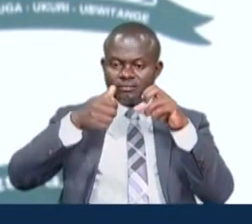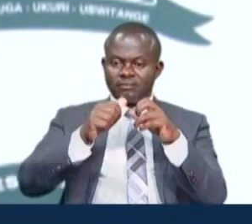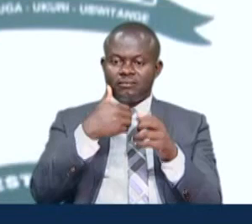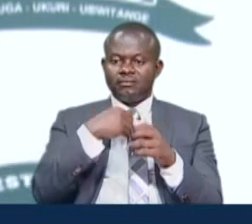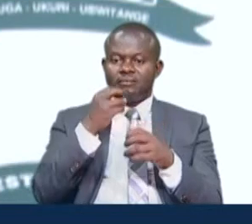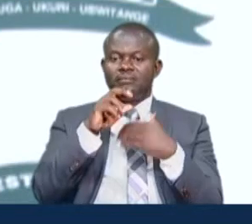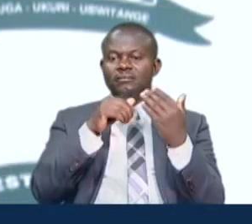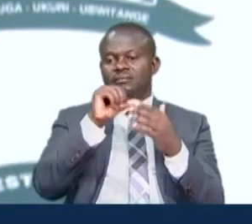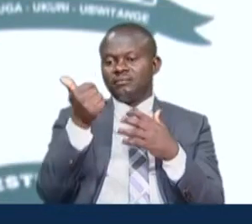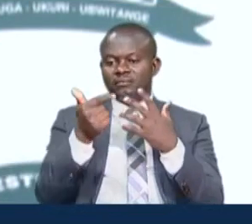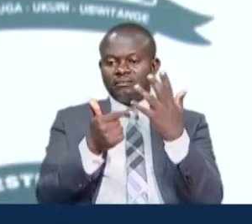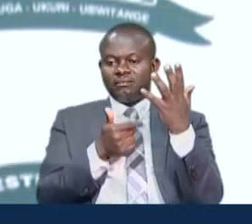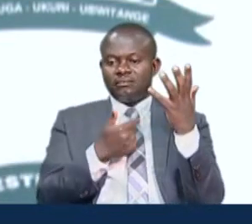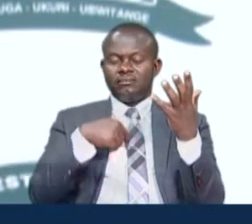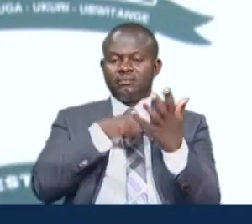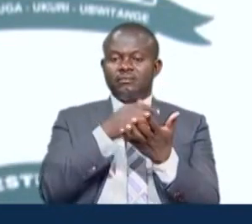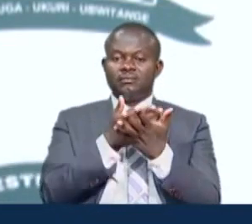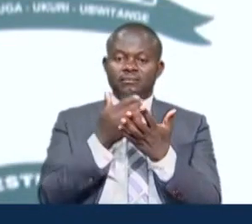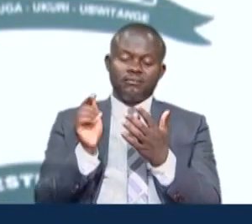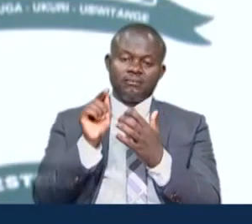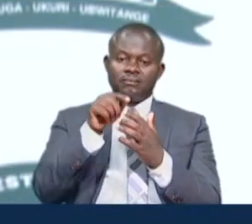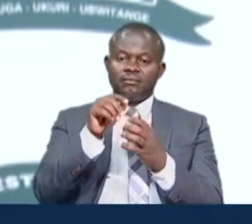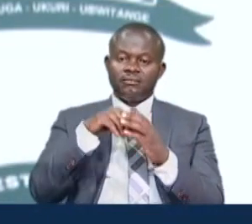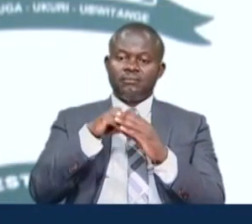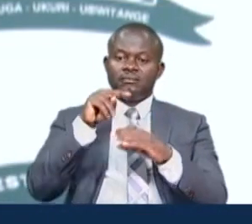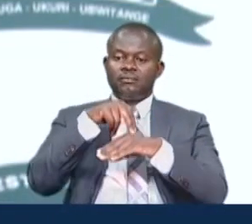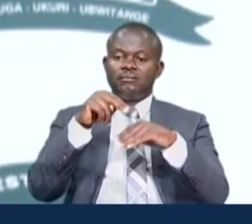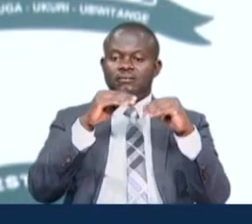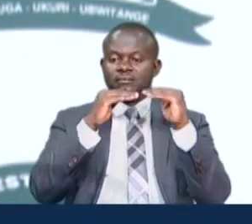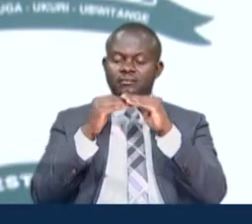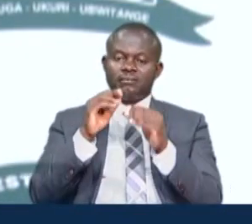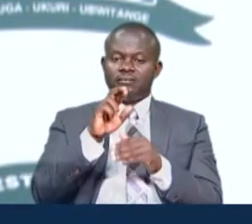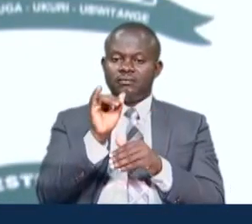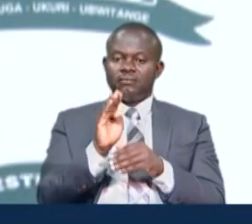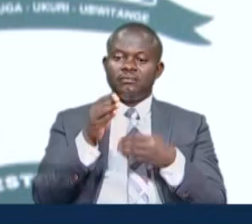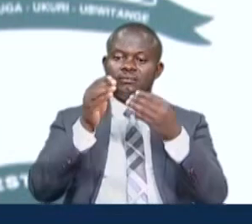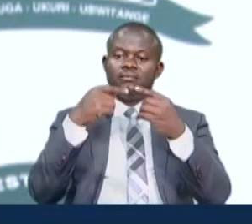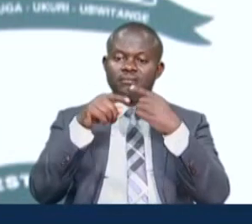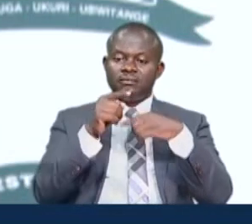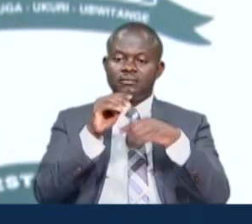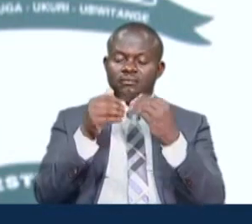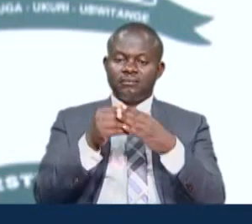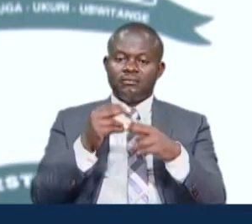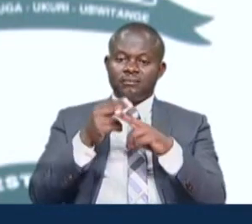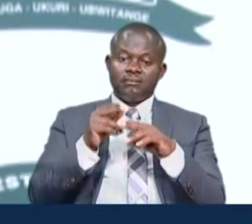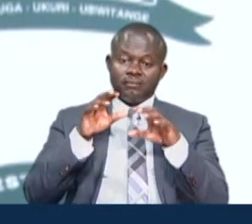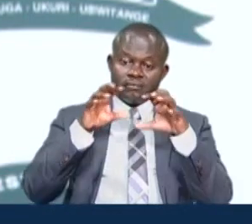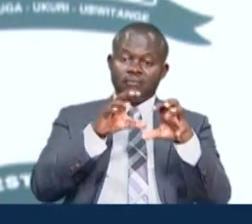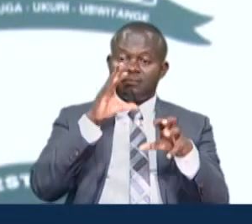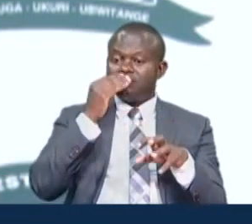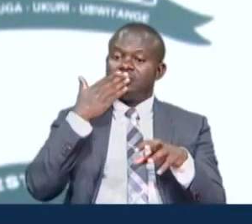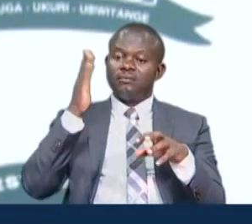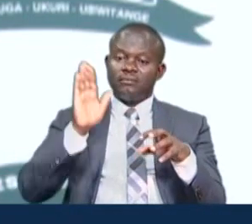cyangwa se ikindi icyo tugusaba ni uko uza ku rwego rw'igihugu rw'ubugenzacyaha ugatanga ikirego kitwa gukangisha